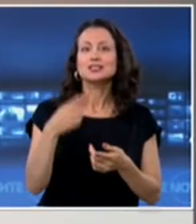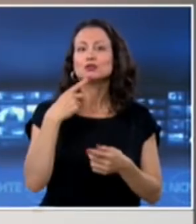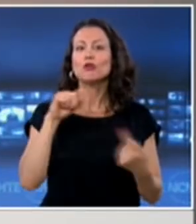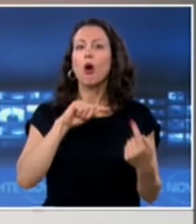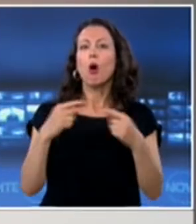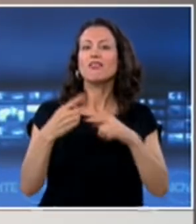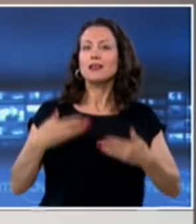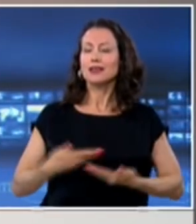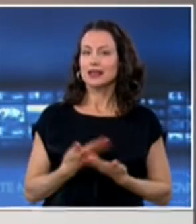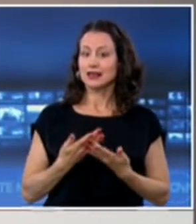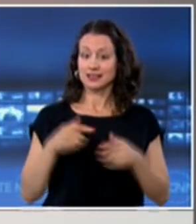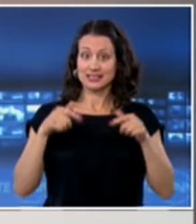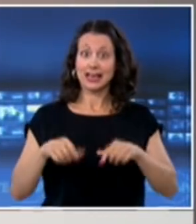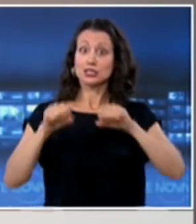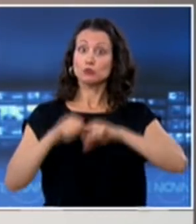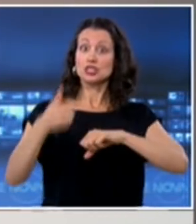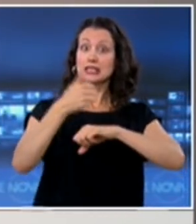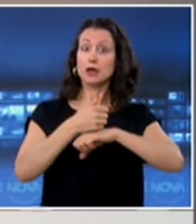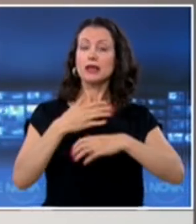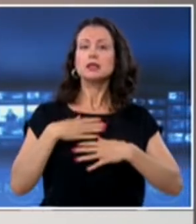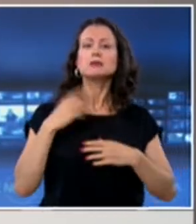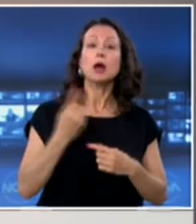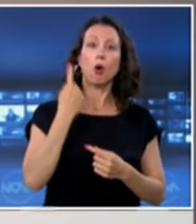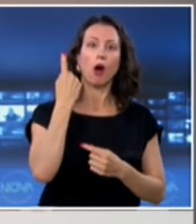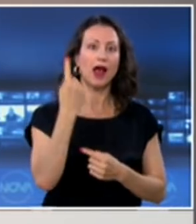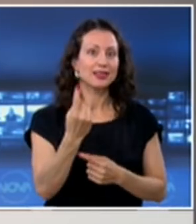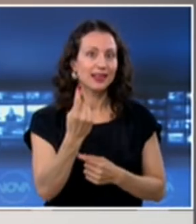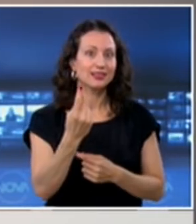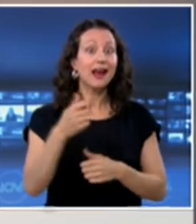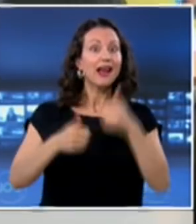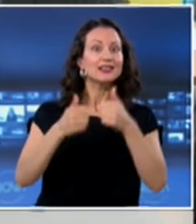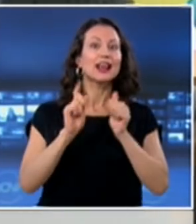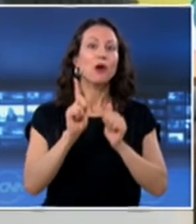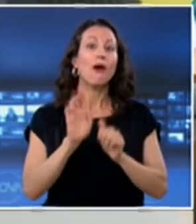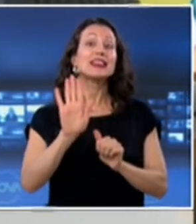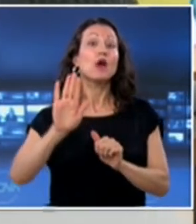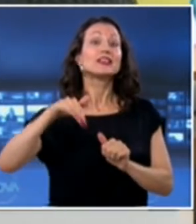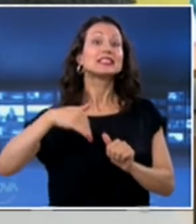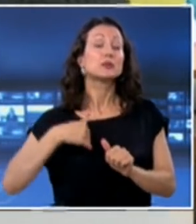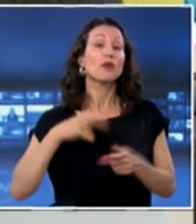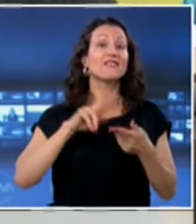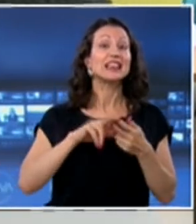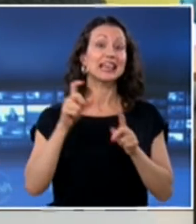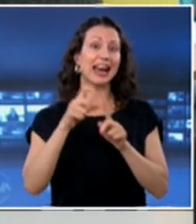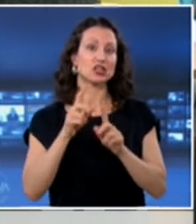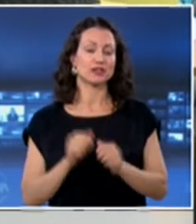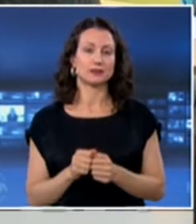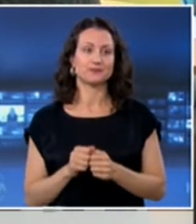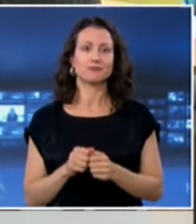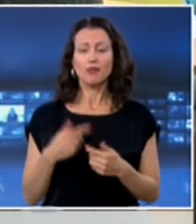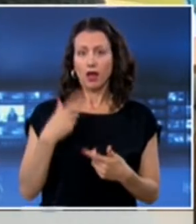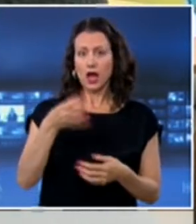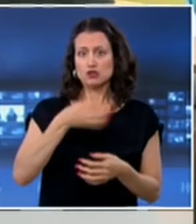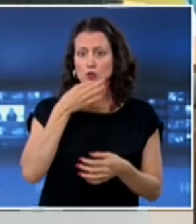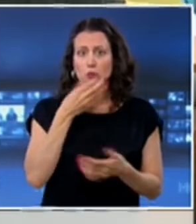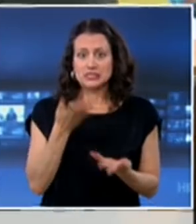За общински кмет има само един кандидат – съпругата му – Веска Рачева. Как ще си обясните, че в Септември само един кандидат се